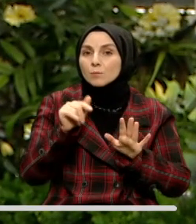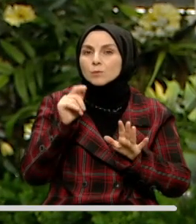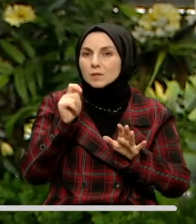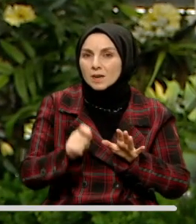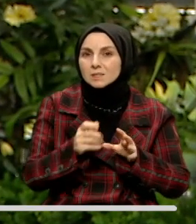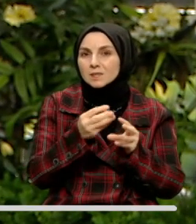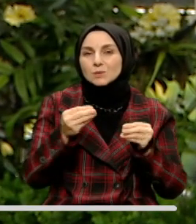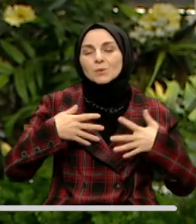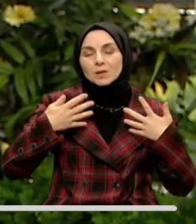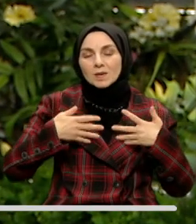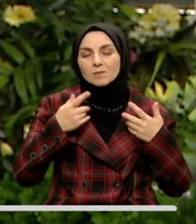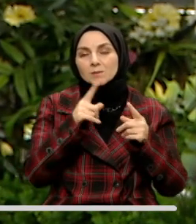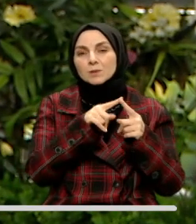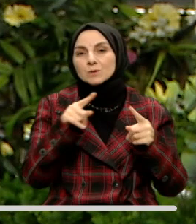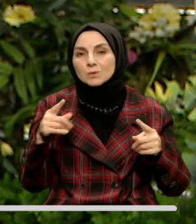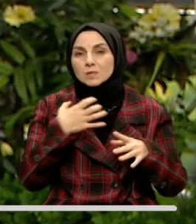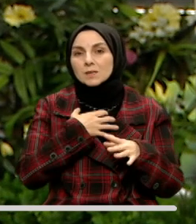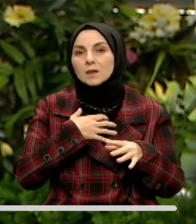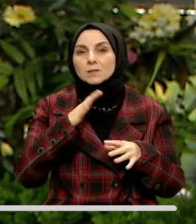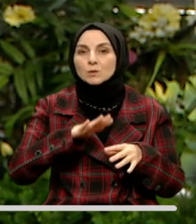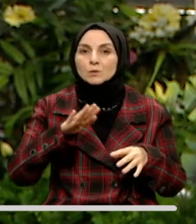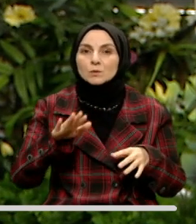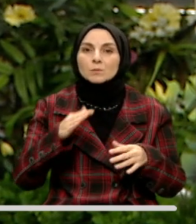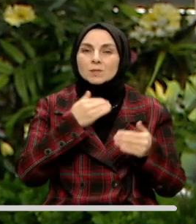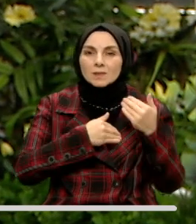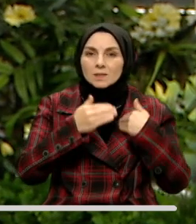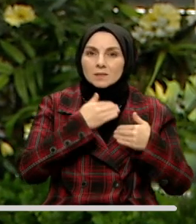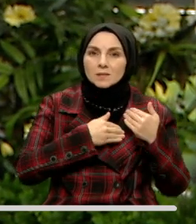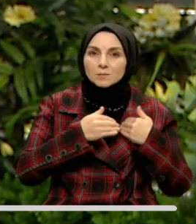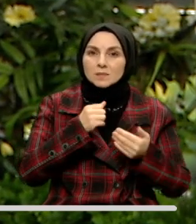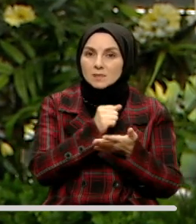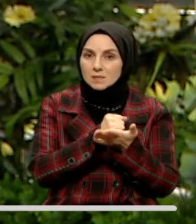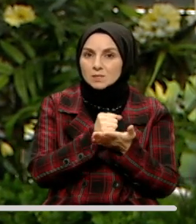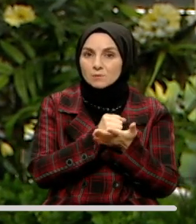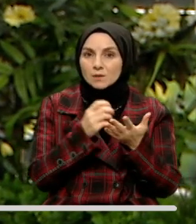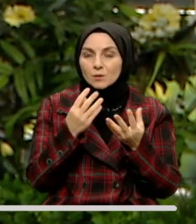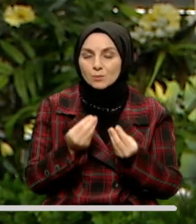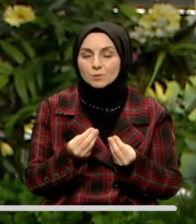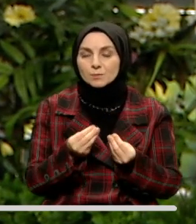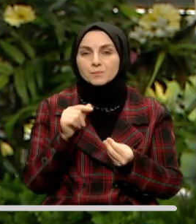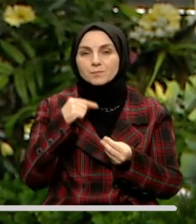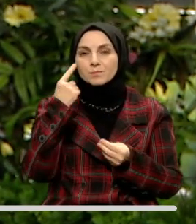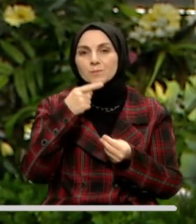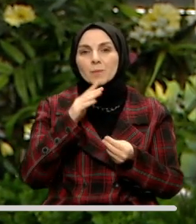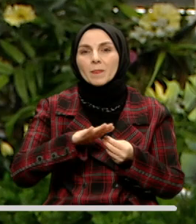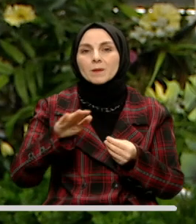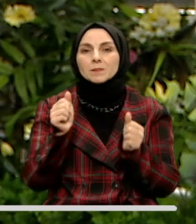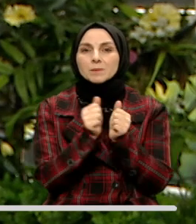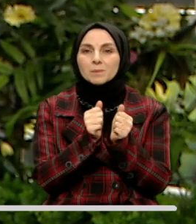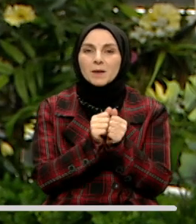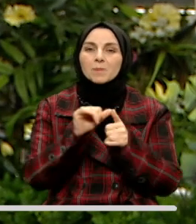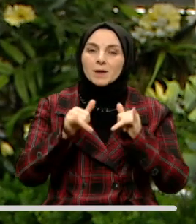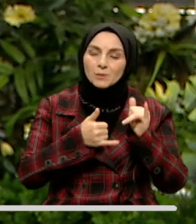bir süreç. Kendi küçük çocukluğumuzdaki yaralarımıza da şifa gelen bir süreç. Dolayısıyla çocuklarımıza